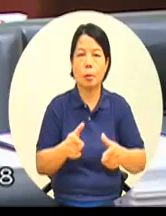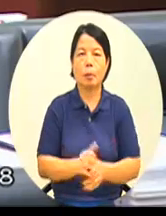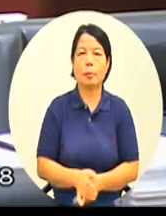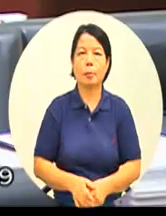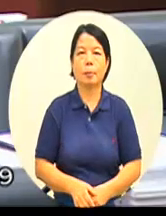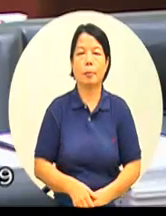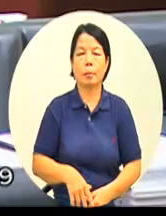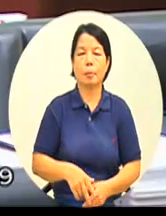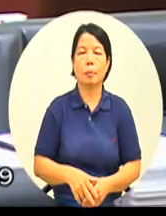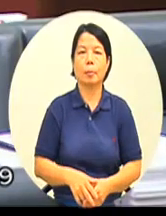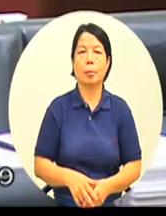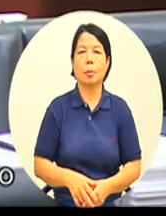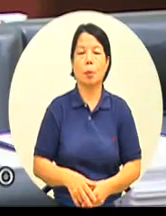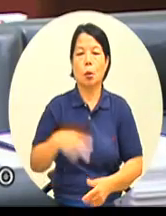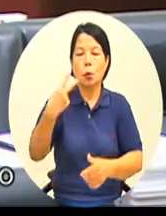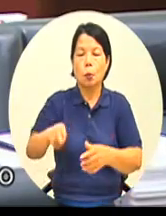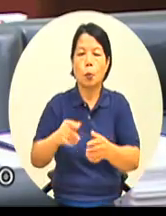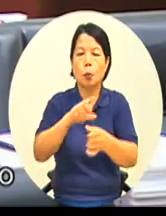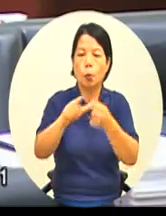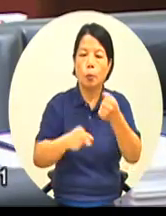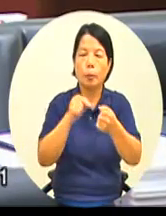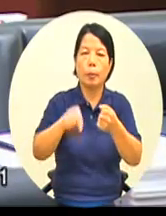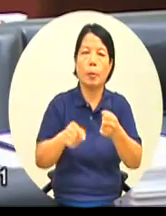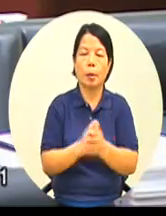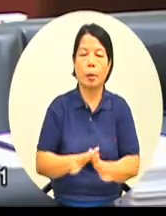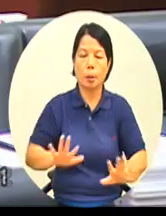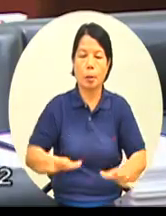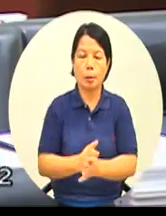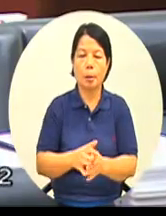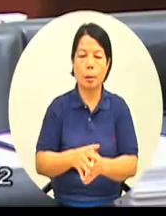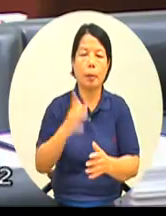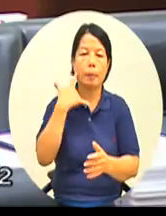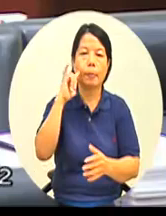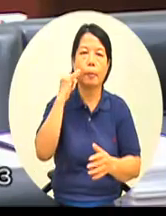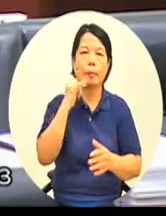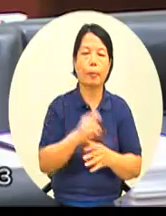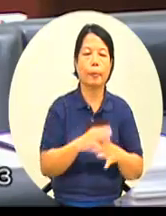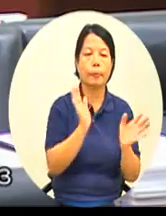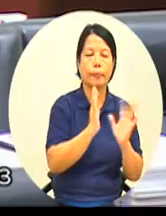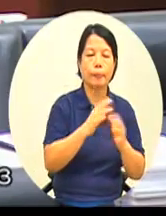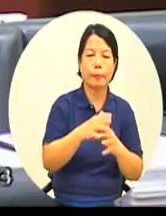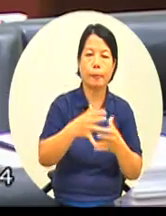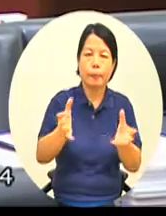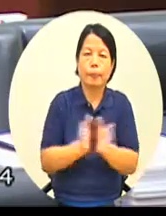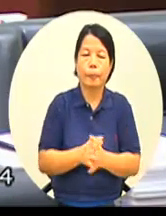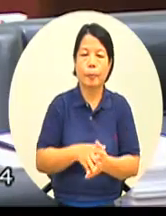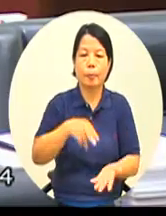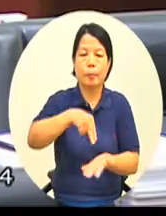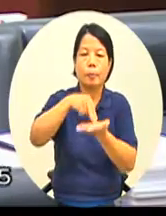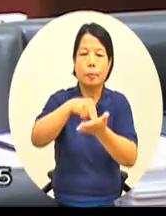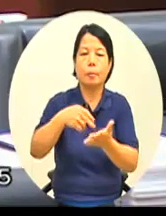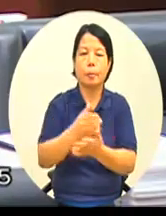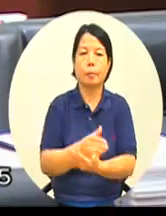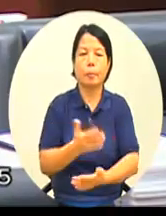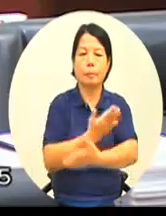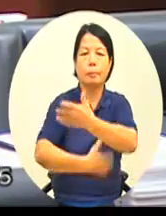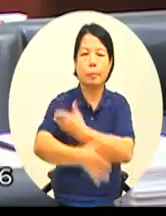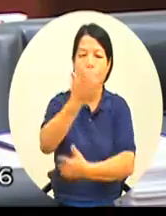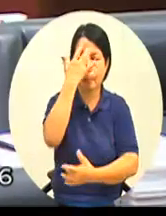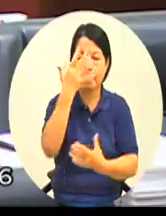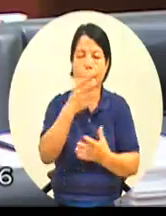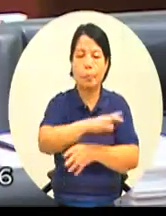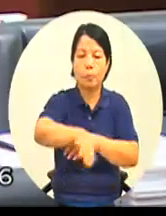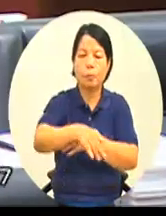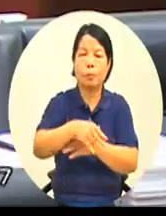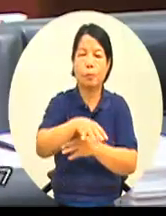工？那我所在乎的这些亲子的一个规划，包括一个电梯无障碍的空间。都有在进行